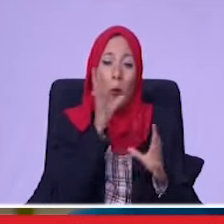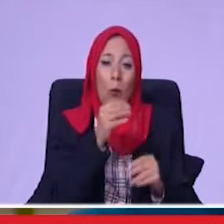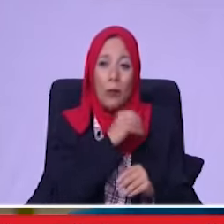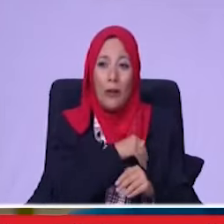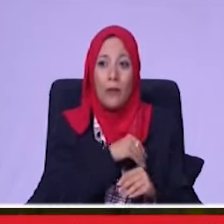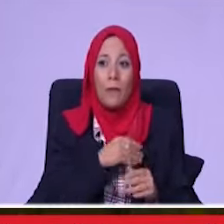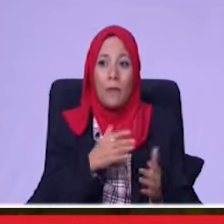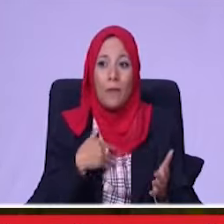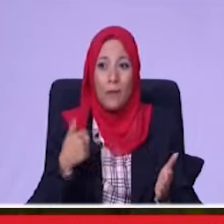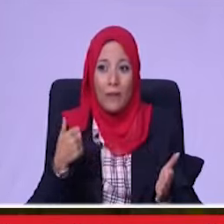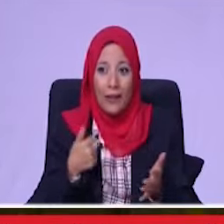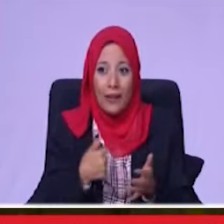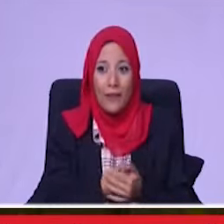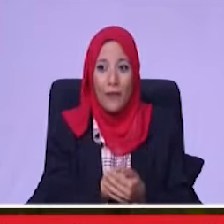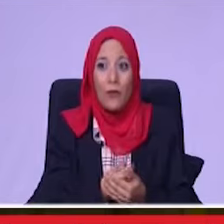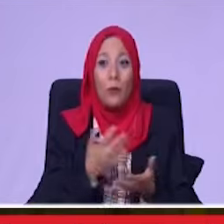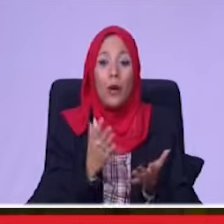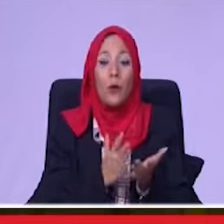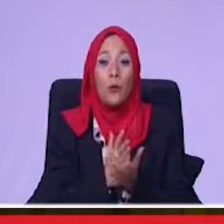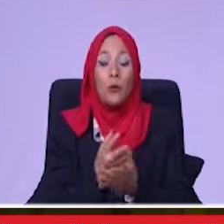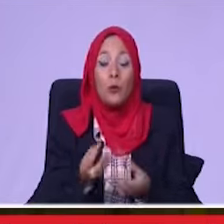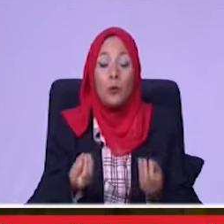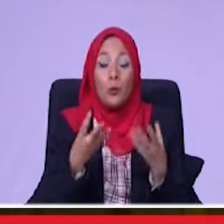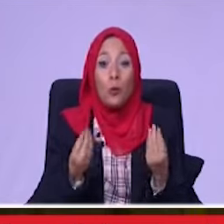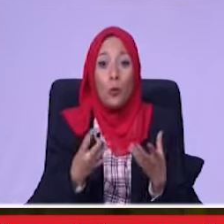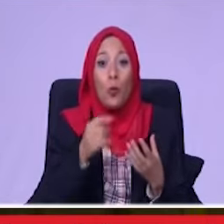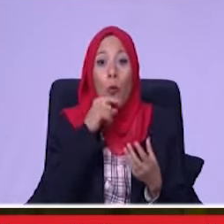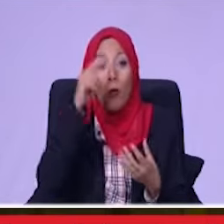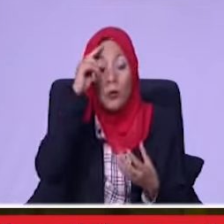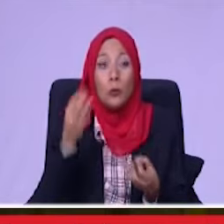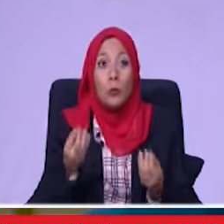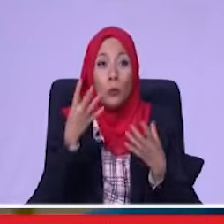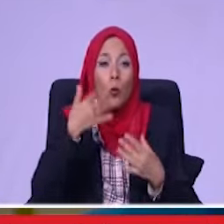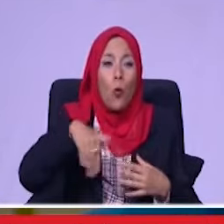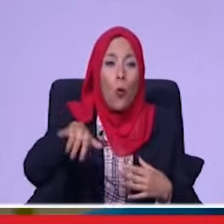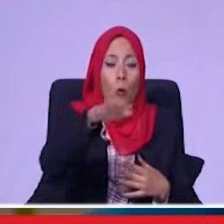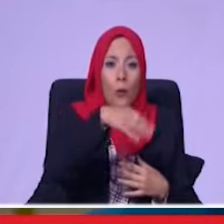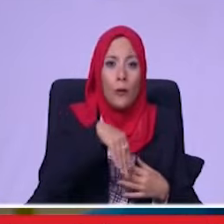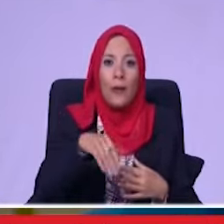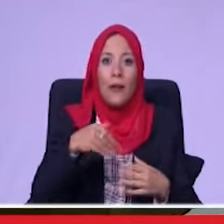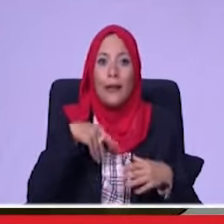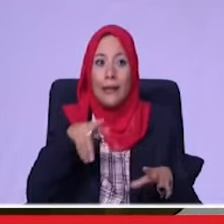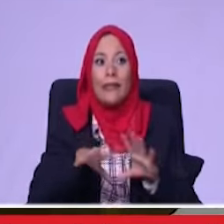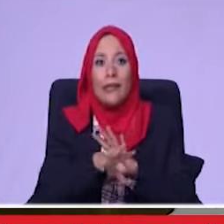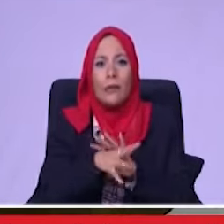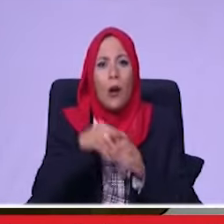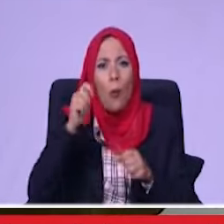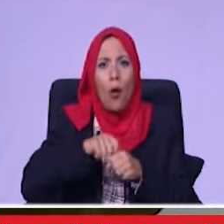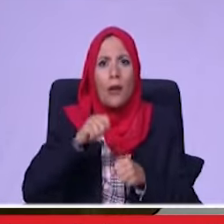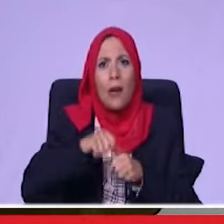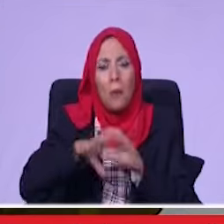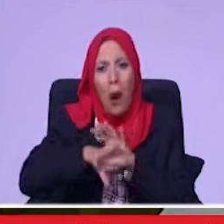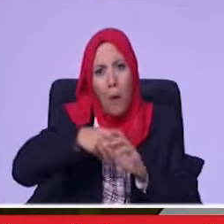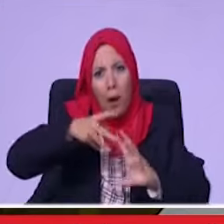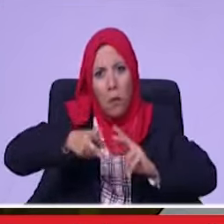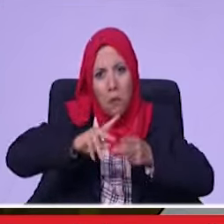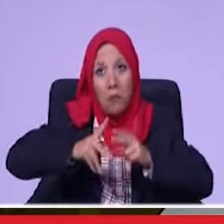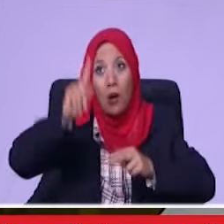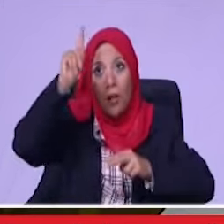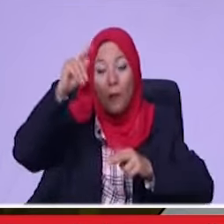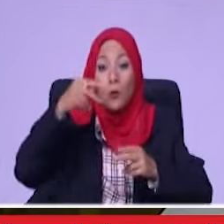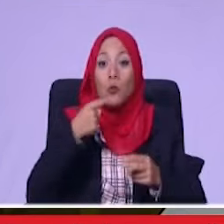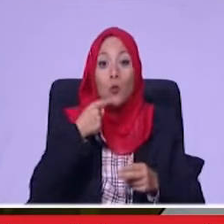القران نور وهدايه لك ولكل من حولك ان شاء الله. نعم. هذه المعجزه بالصوت والصوره